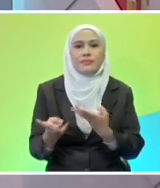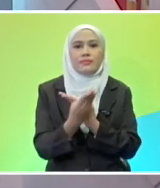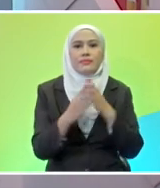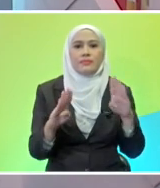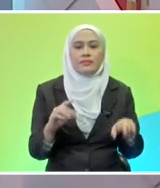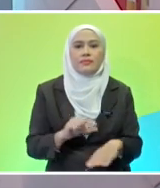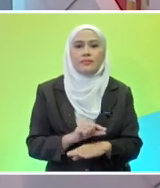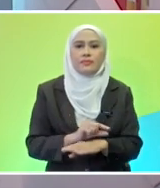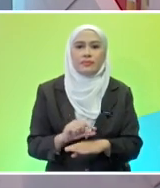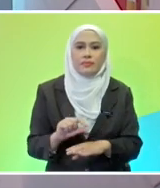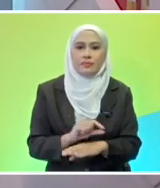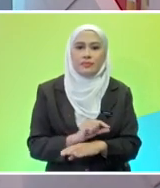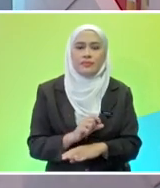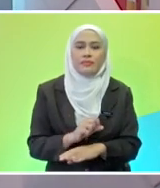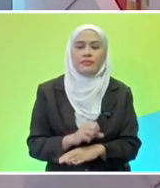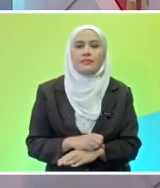guli guli, ram sam sam,